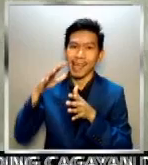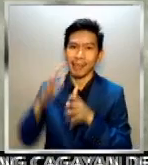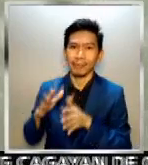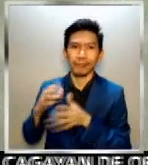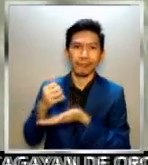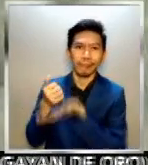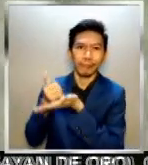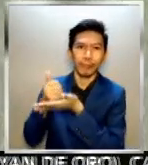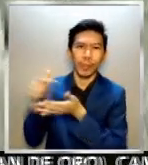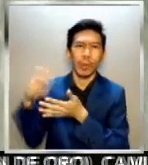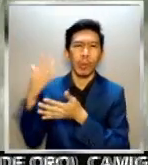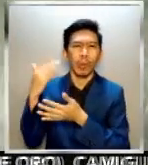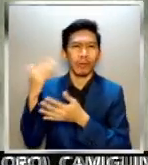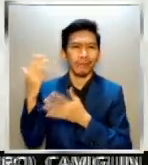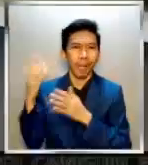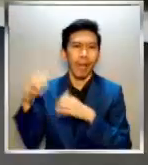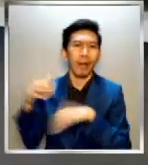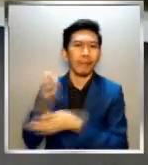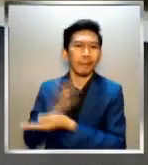doon.